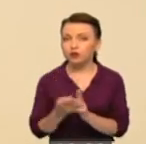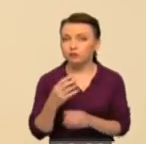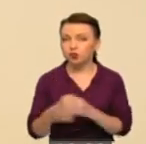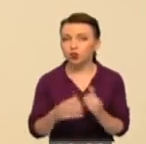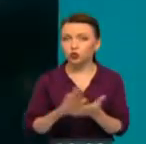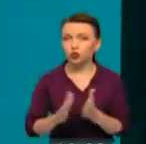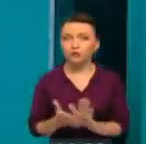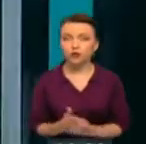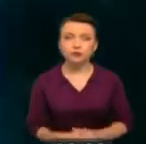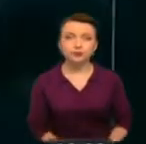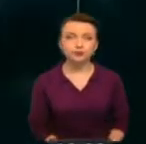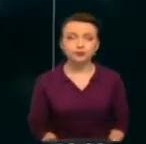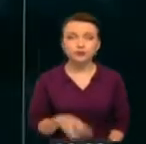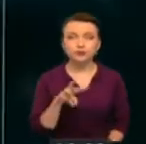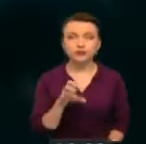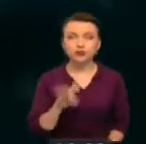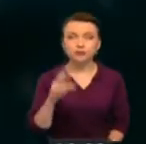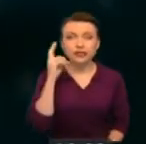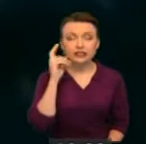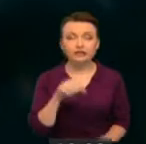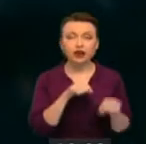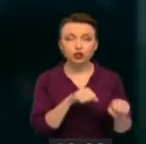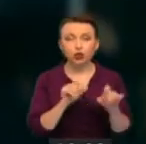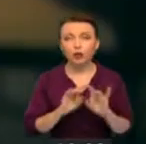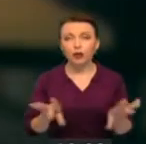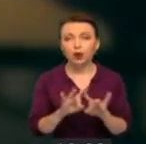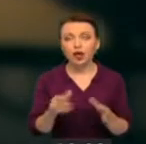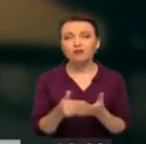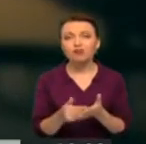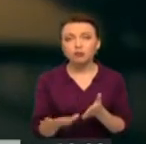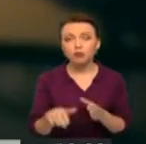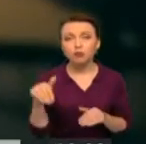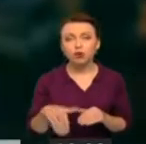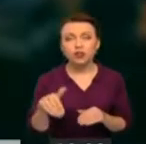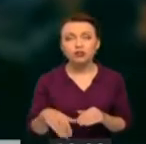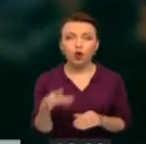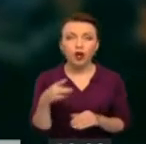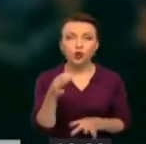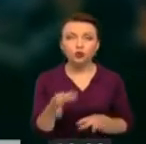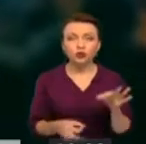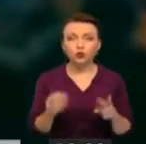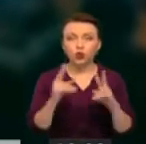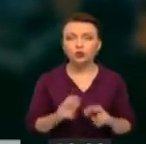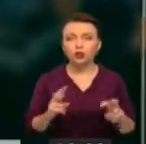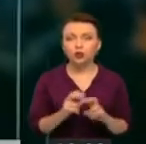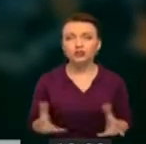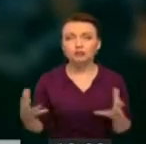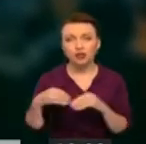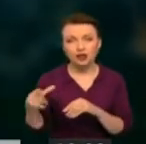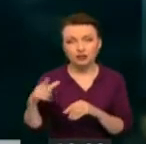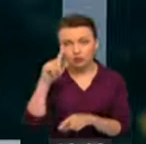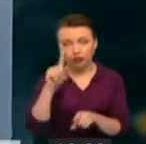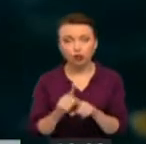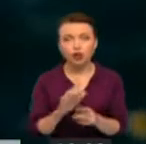договорів. Мер Києва Віталій Кличко прокоментував відмову Подільського райсуду Києва розглядати спільний з братом позов